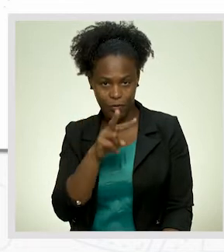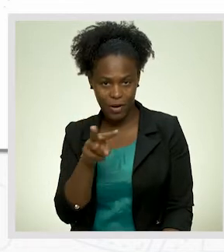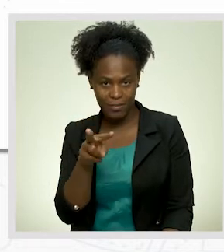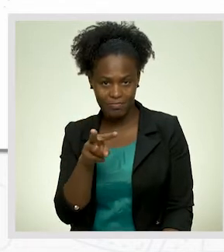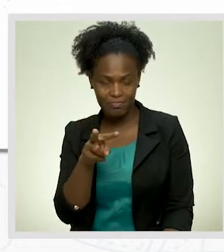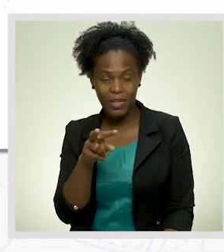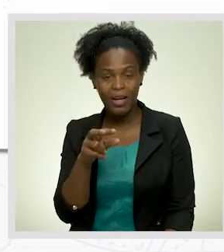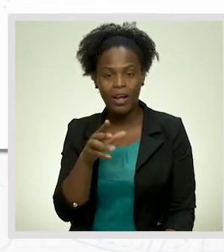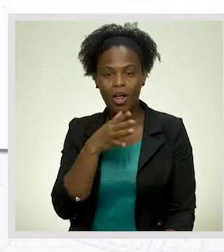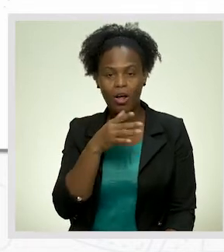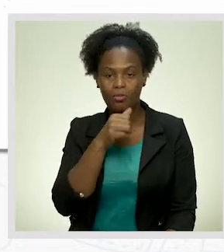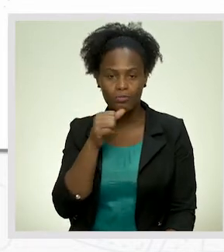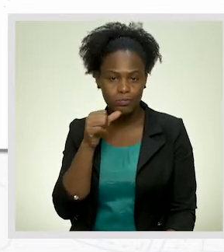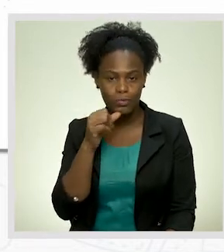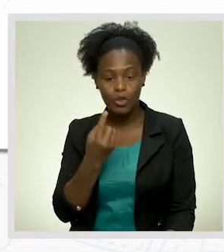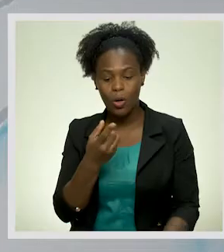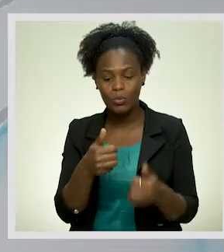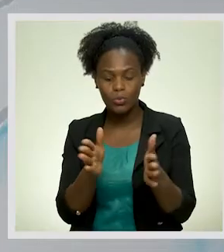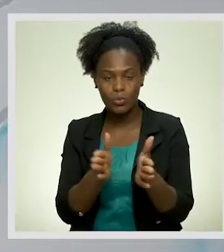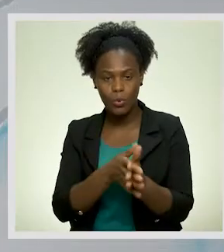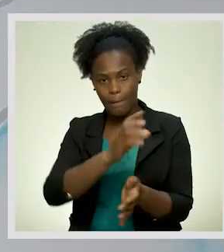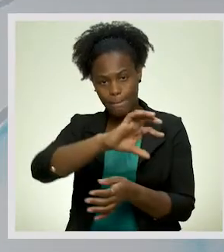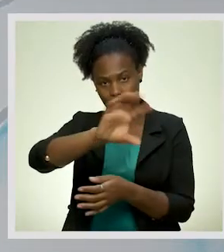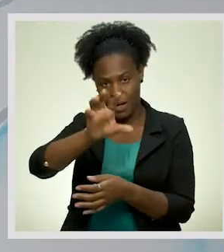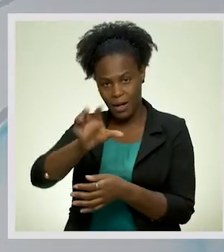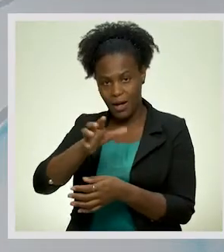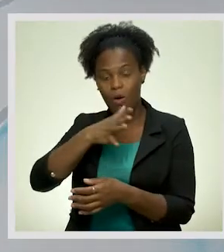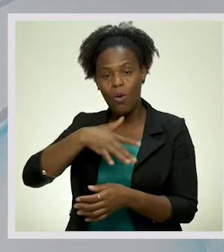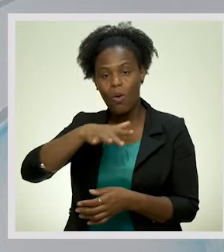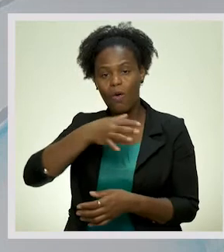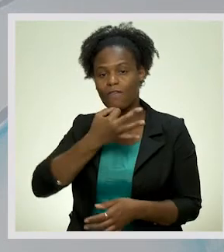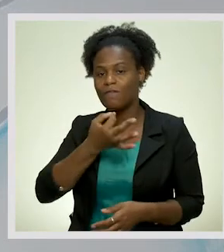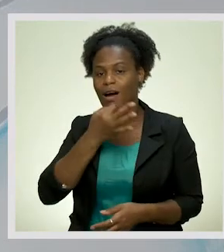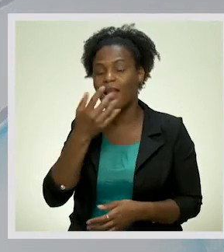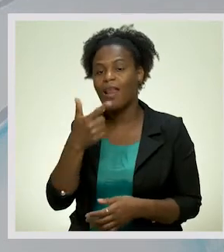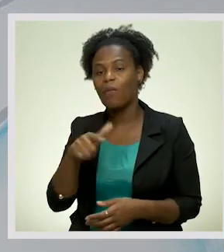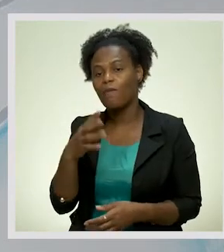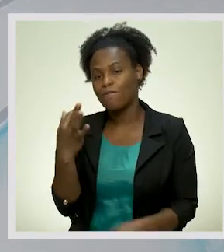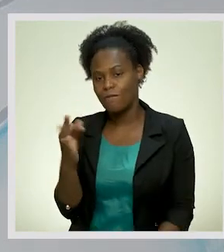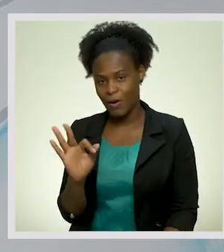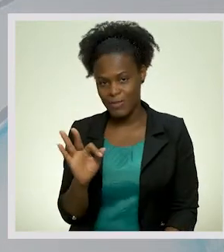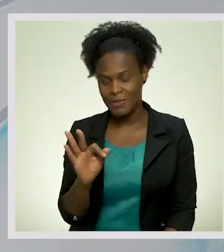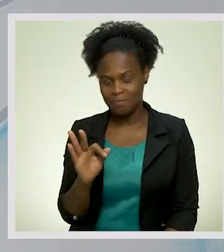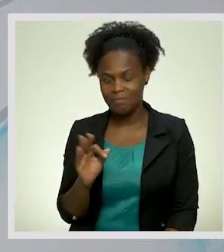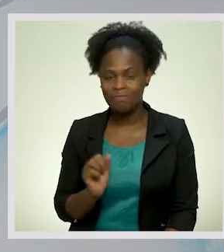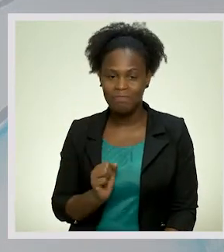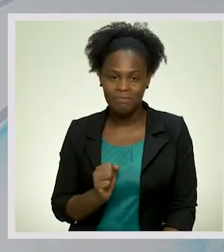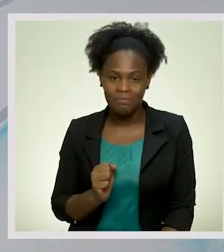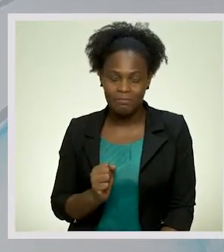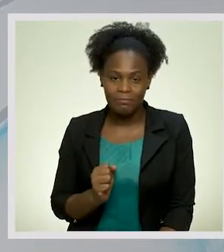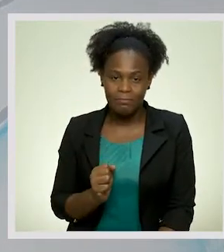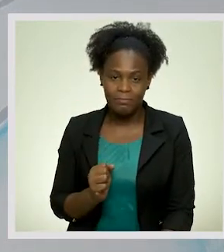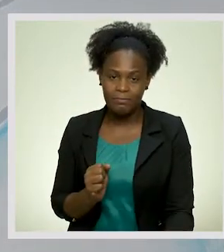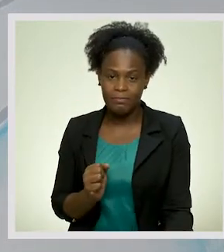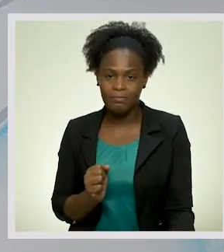sont tous les pays dont on parle la langue française.